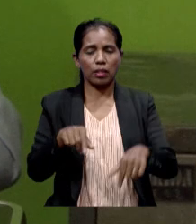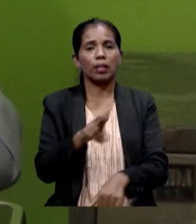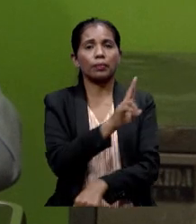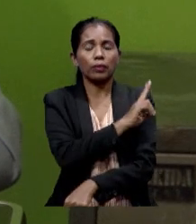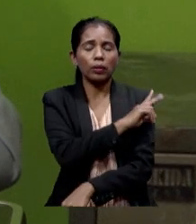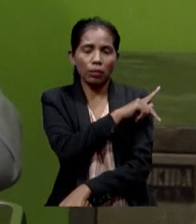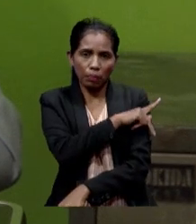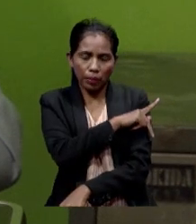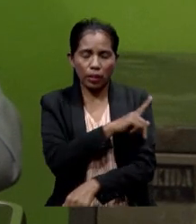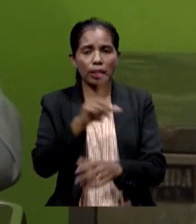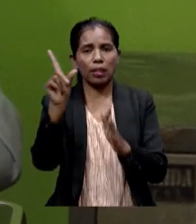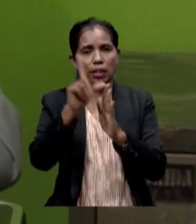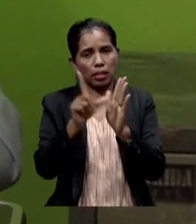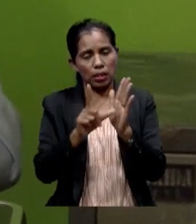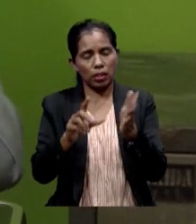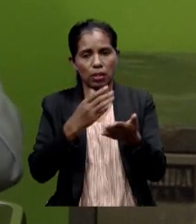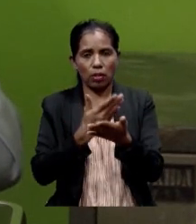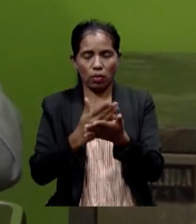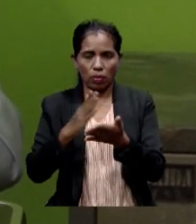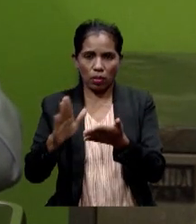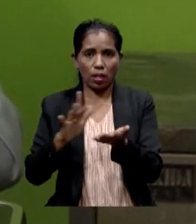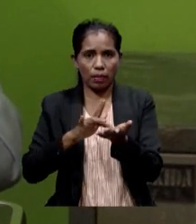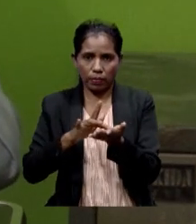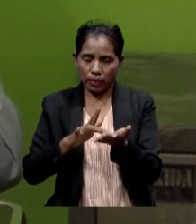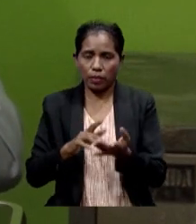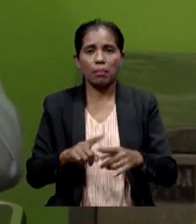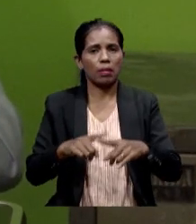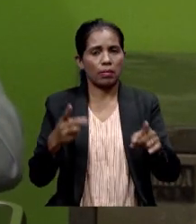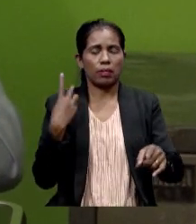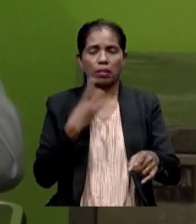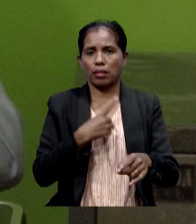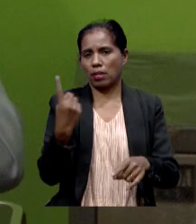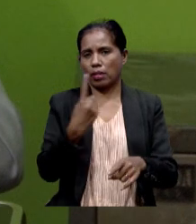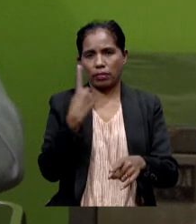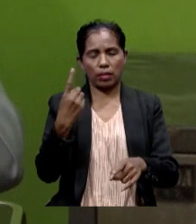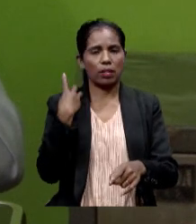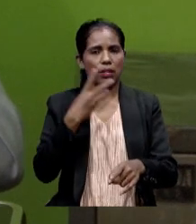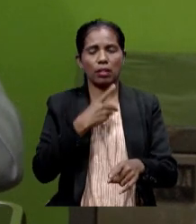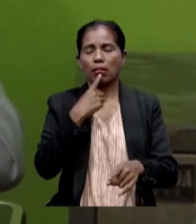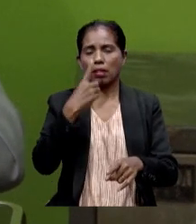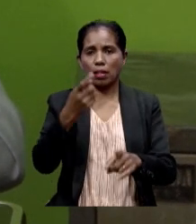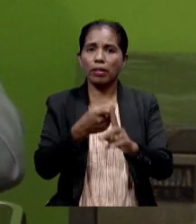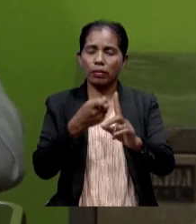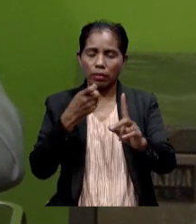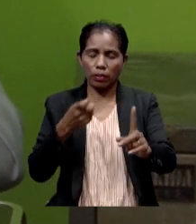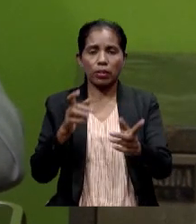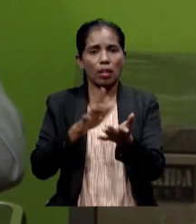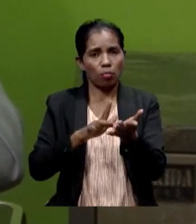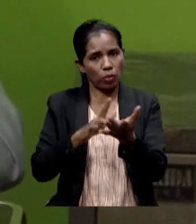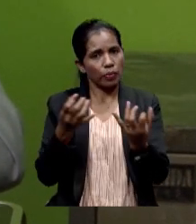kompras, ita hetang ona. Mai be nafati ita diang kata, iha item ida ruaba sempre ita iha stock out,